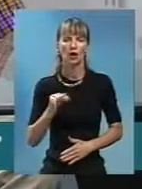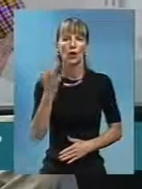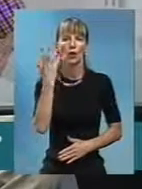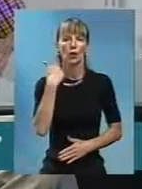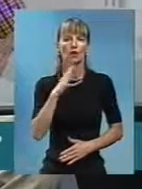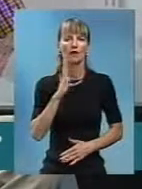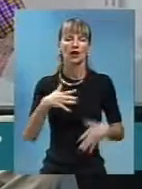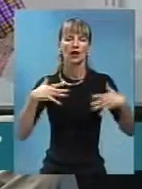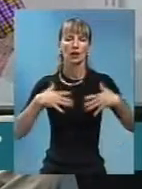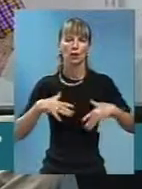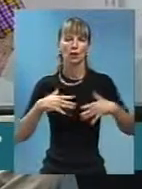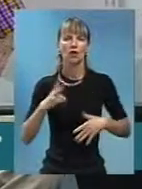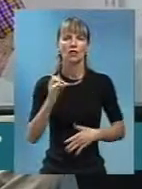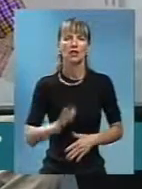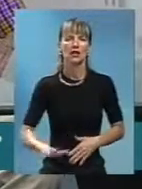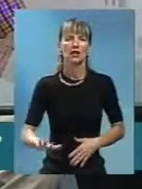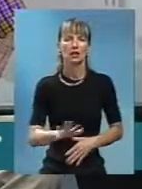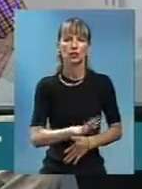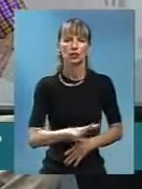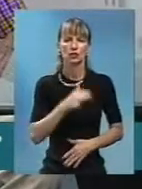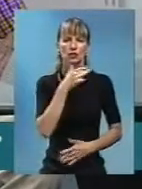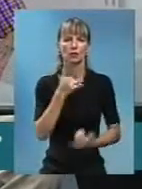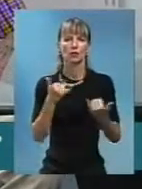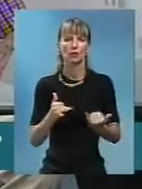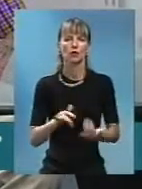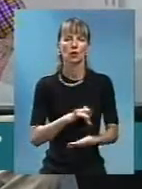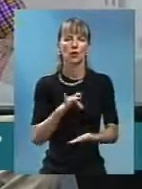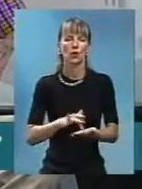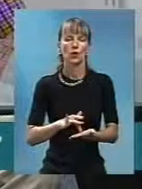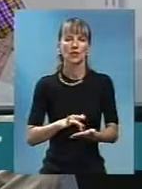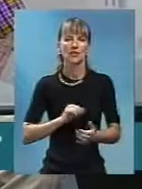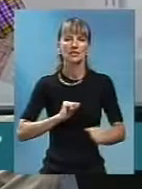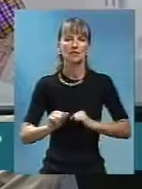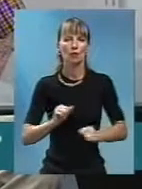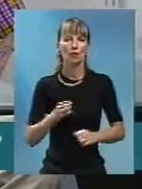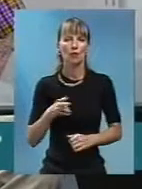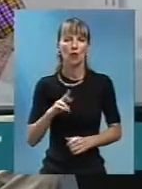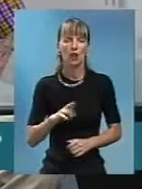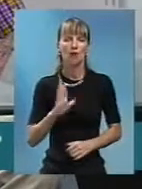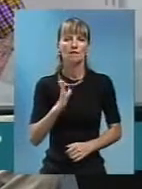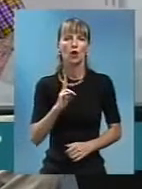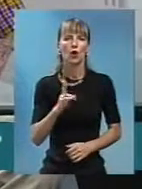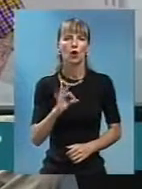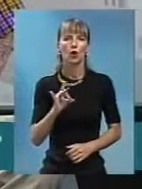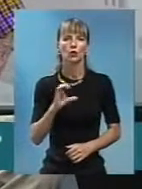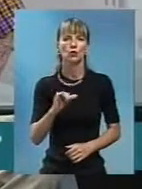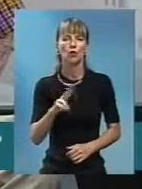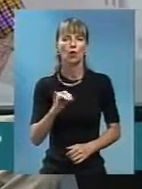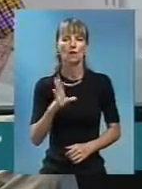в Криму, на території сучасного міста Севастополя, в Корсуні літописному або